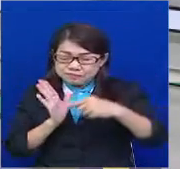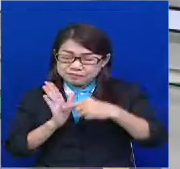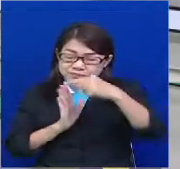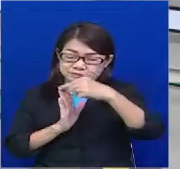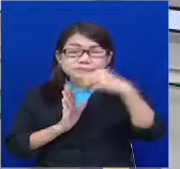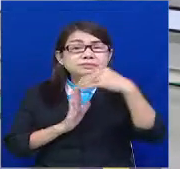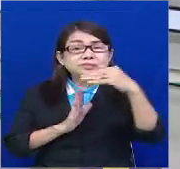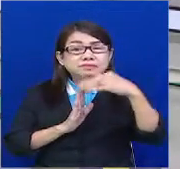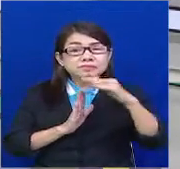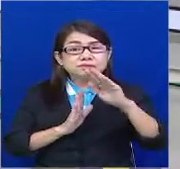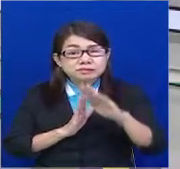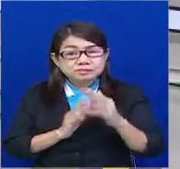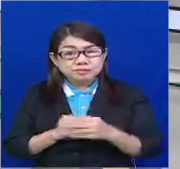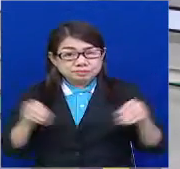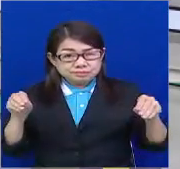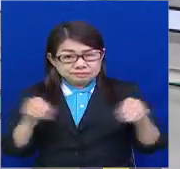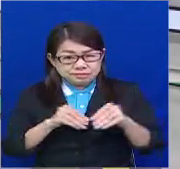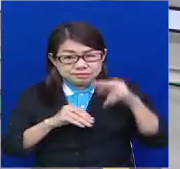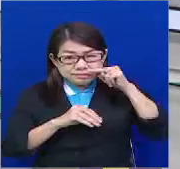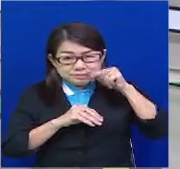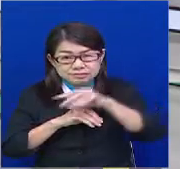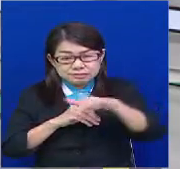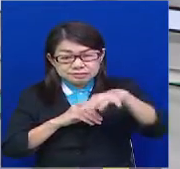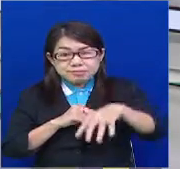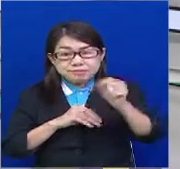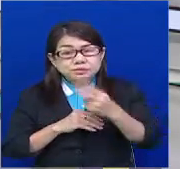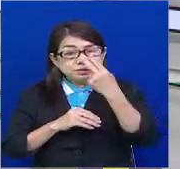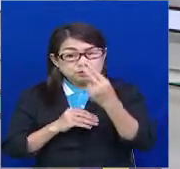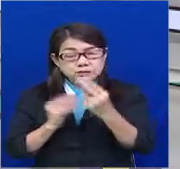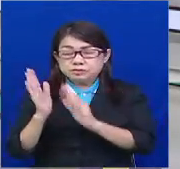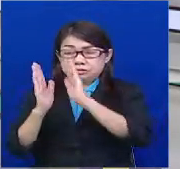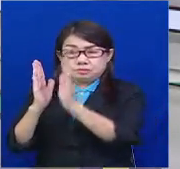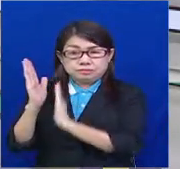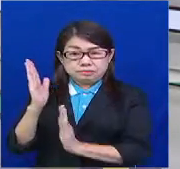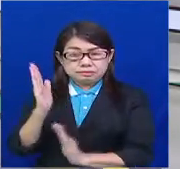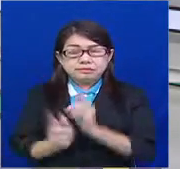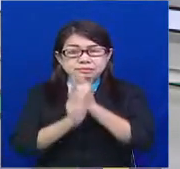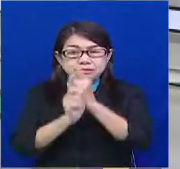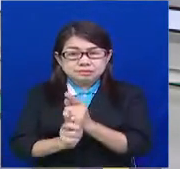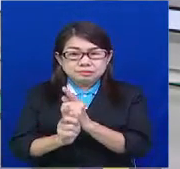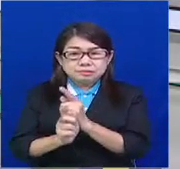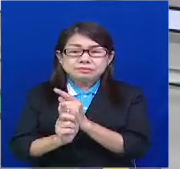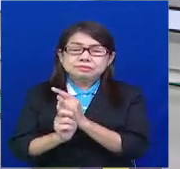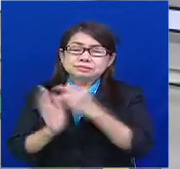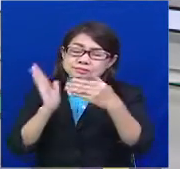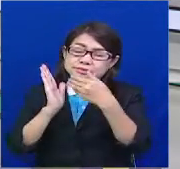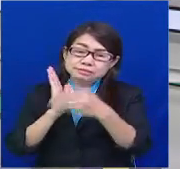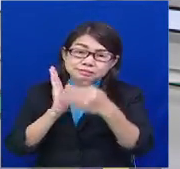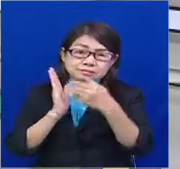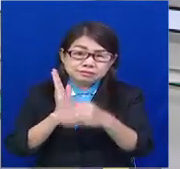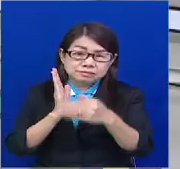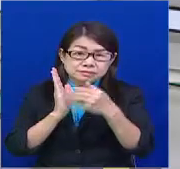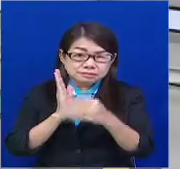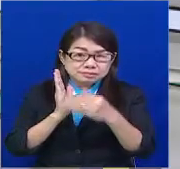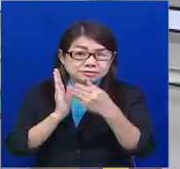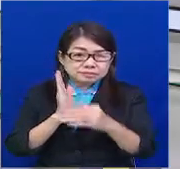ก่อนที่จะถึงทางดาเลถ้าดูจากทางแผนที่เนี่ยนะฮะก็จะอยู่ฝั่งทางเยื้องไปทางตะวันตกนะฮะของตะวันตก